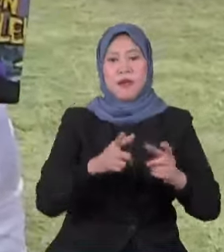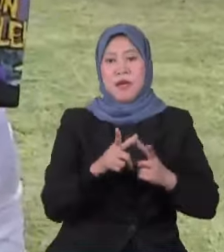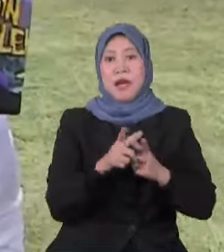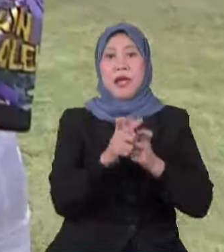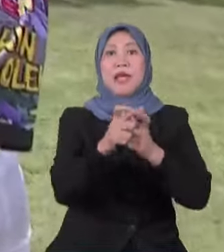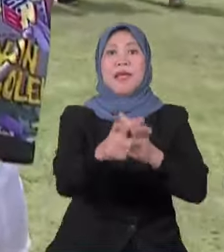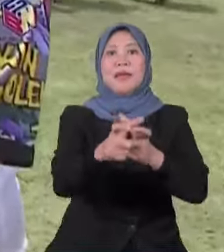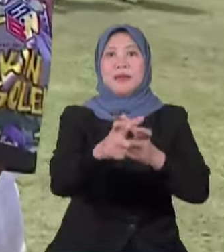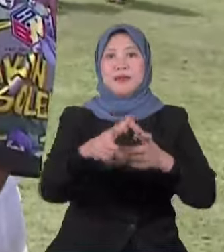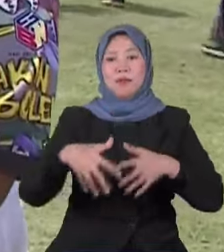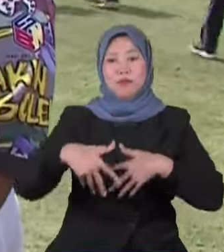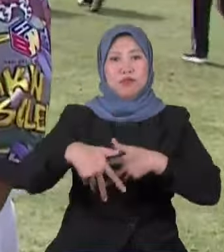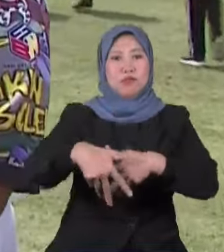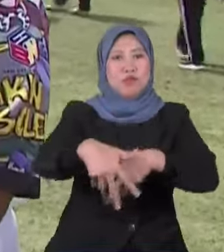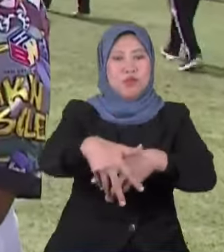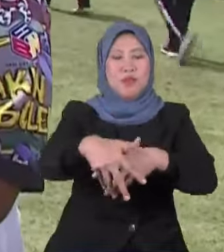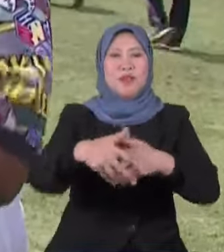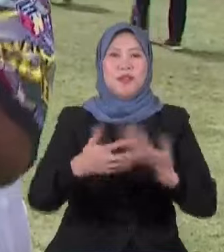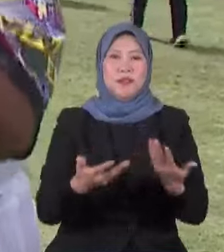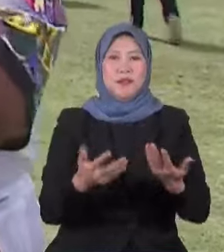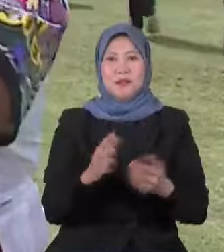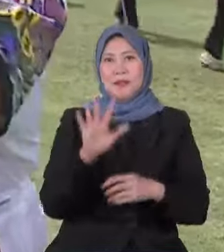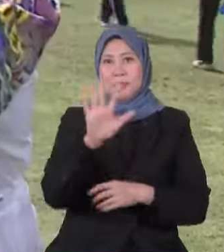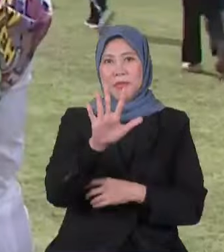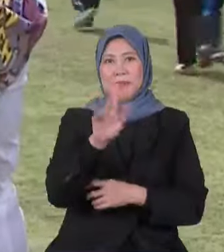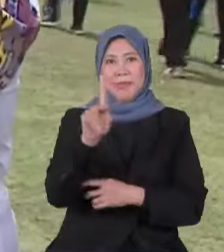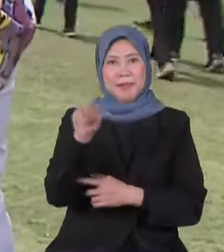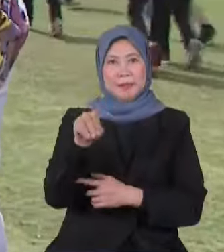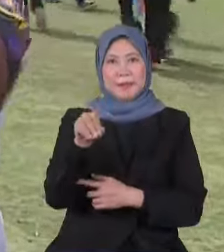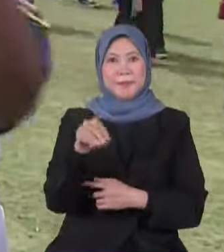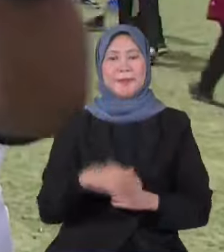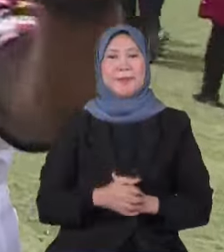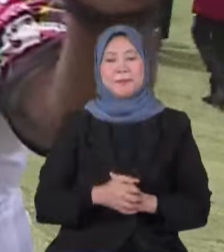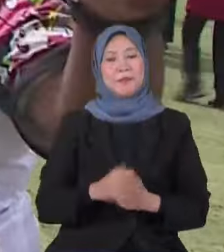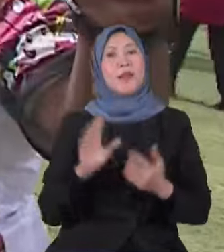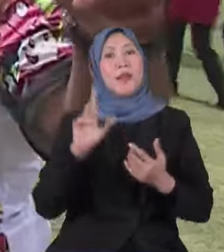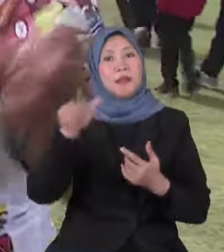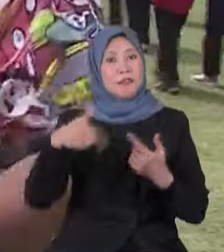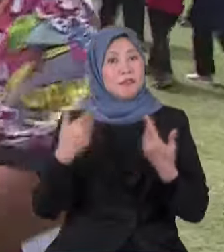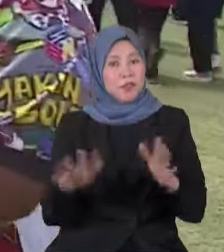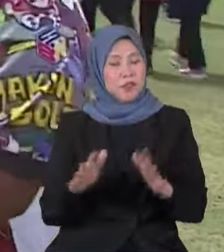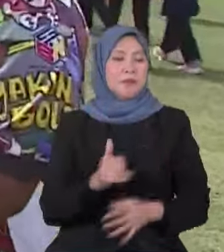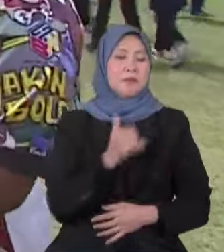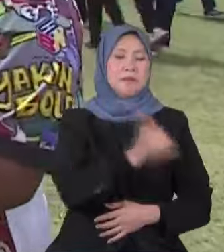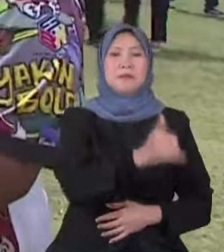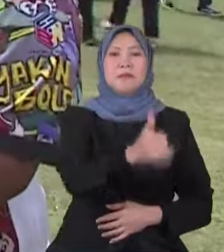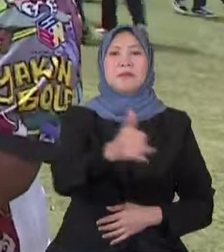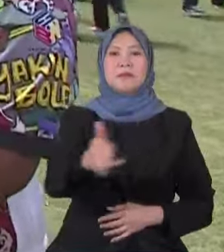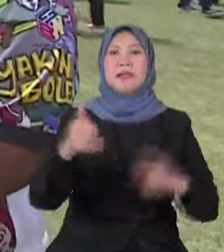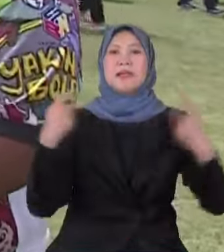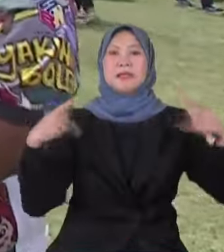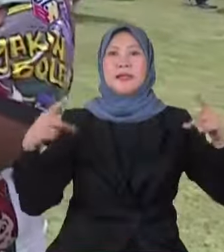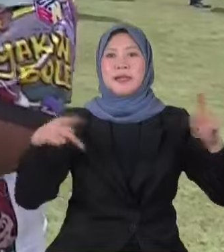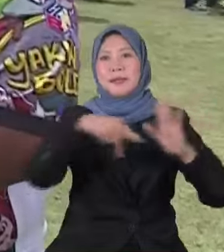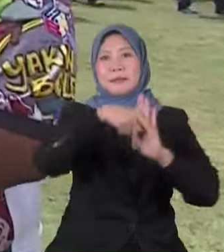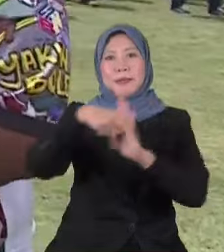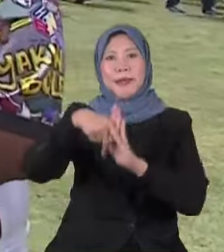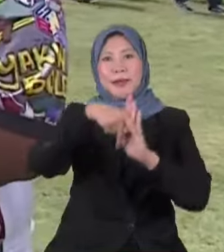5 kilo. Lepas tu pagi dapat banyak kita pergi kat kedai-kedai kan. Alhamdulillah